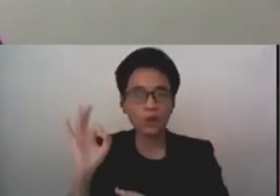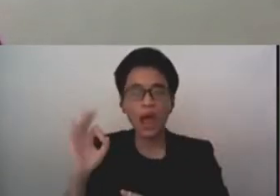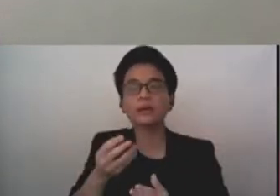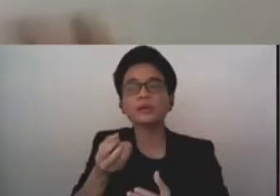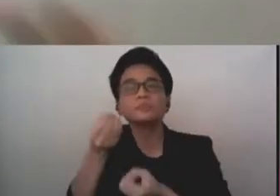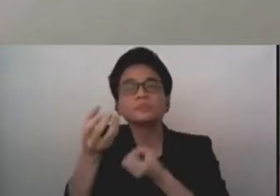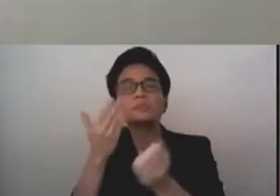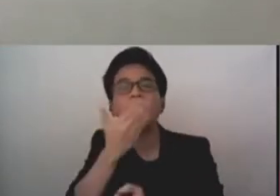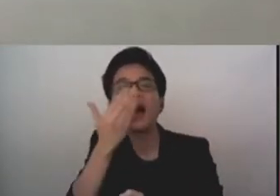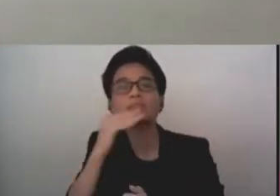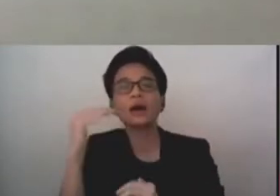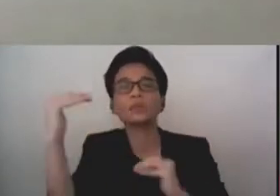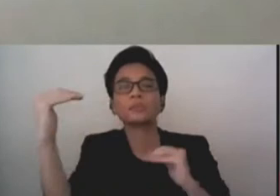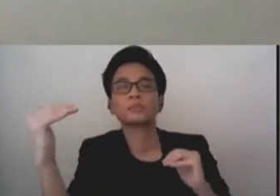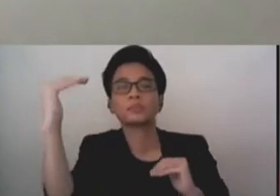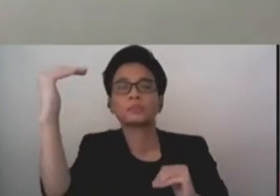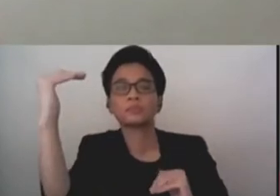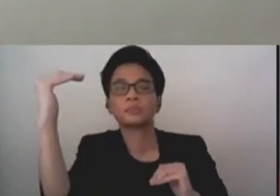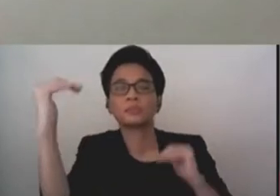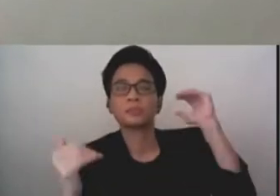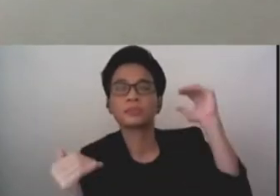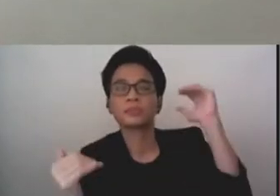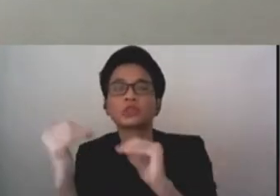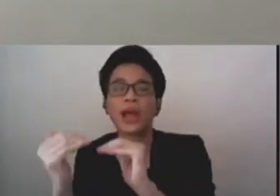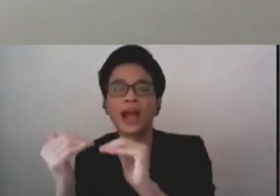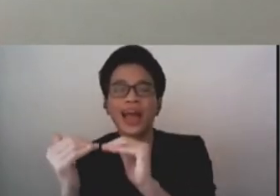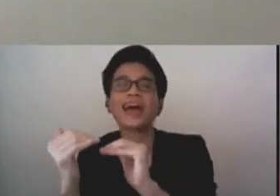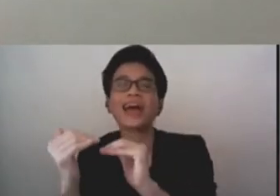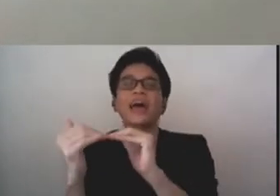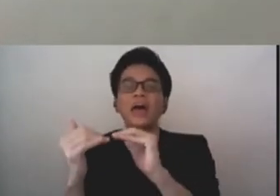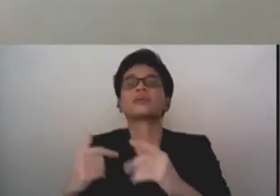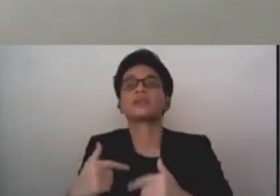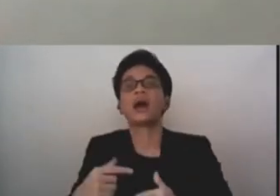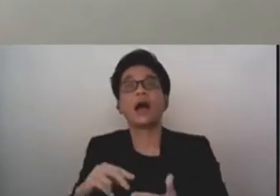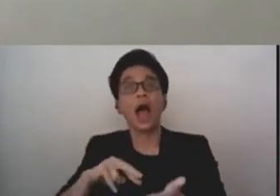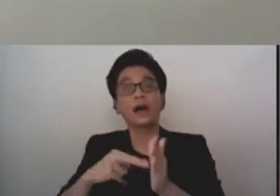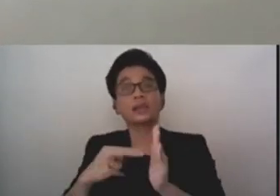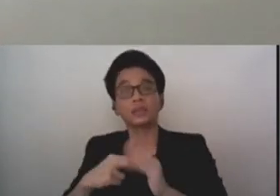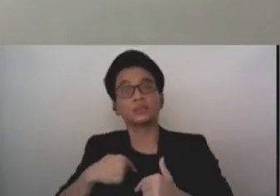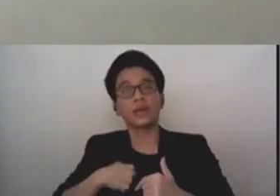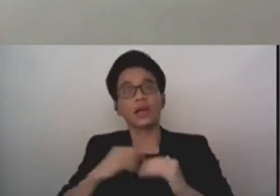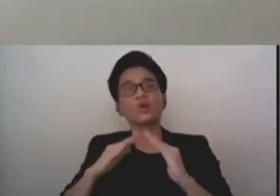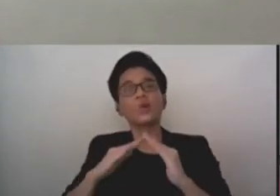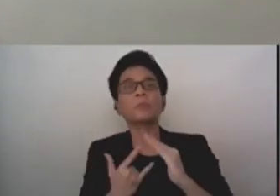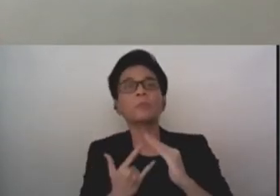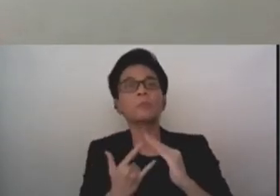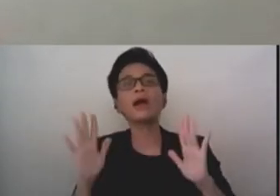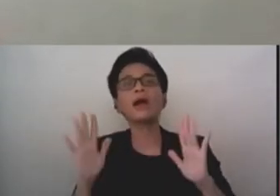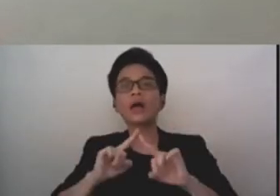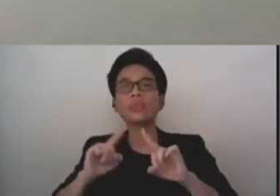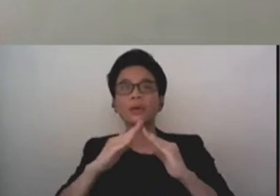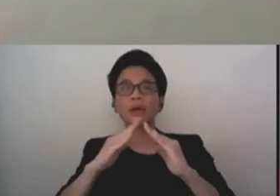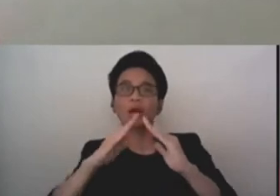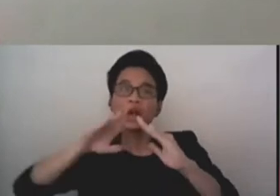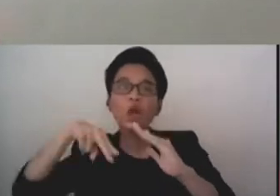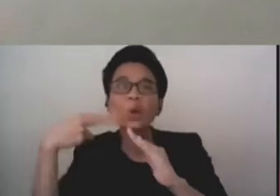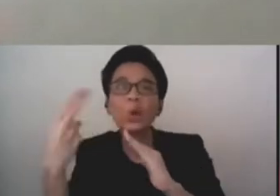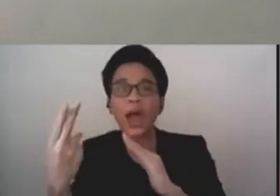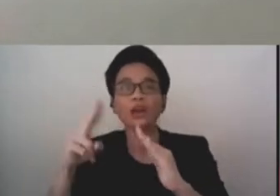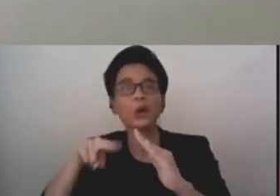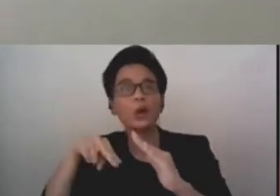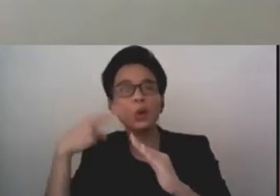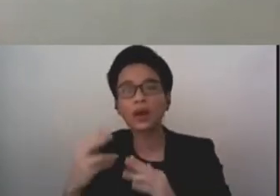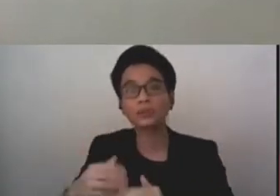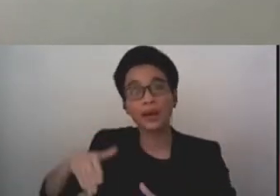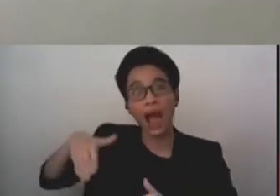bahwa saya harus keluar, karena dengan cara itu saya bisa mengenalkan pada orang luar bahwa ada loh anak-anak seperti